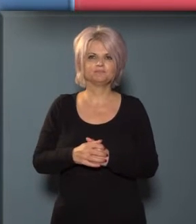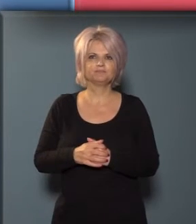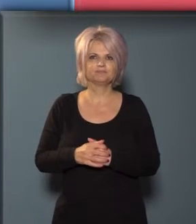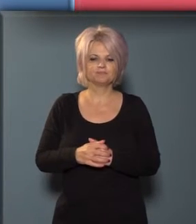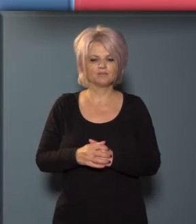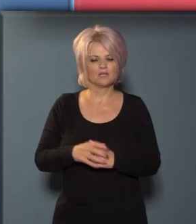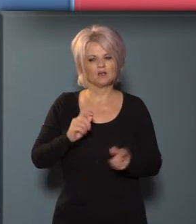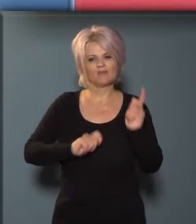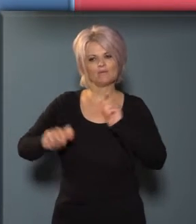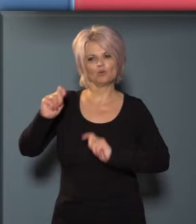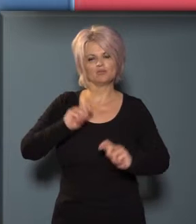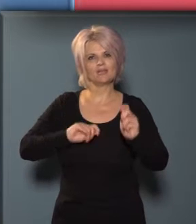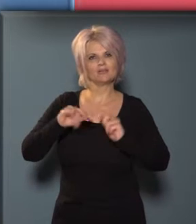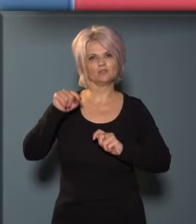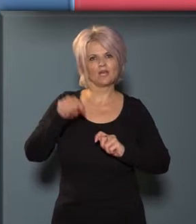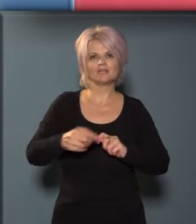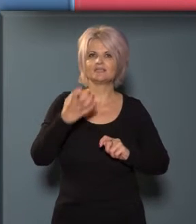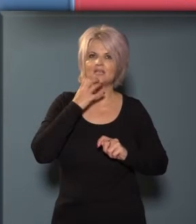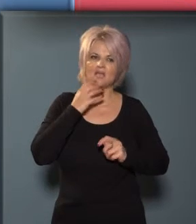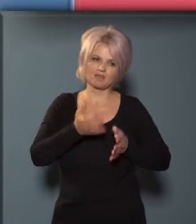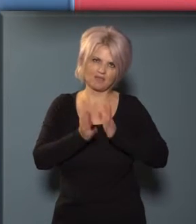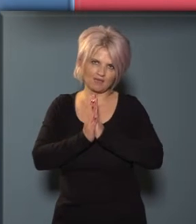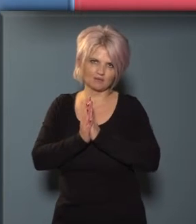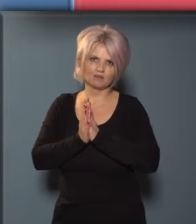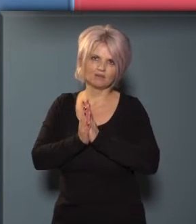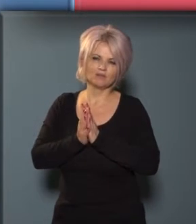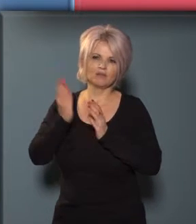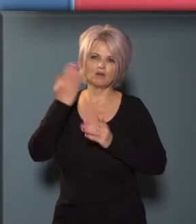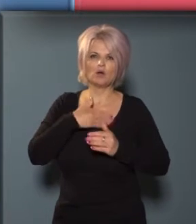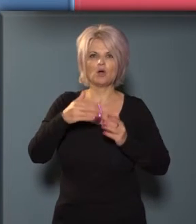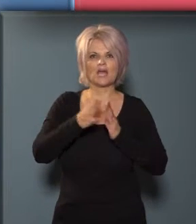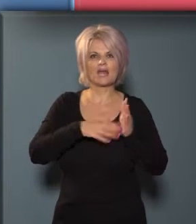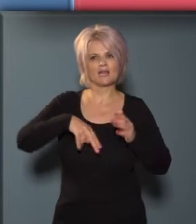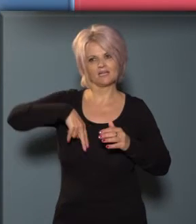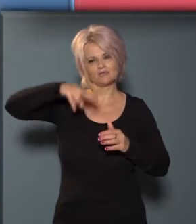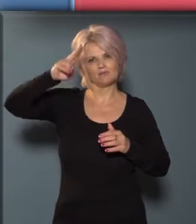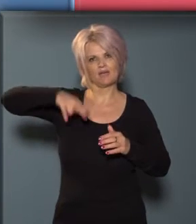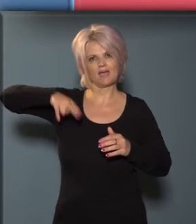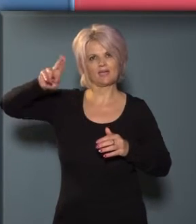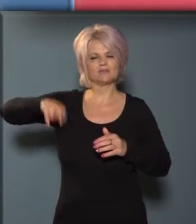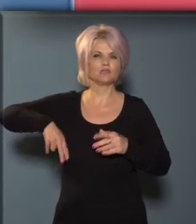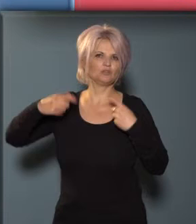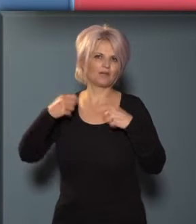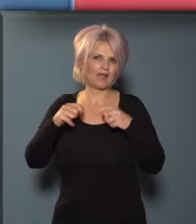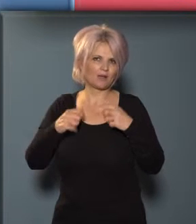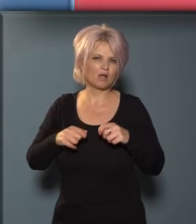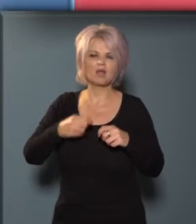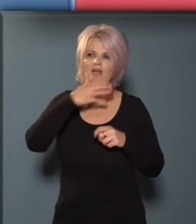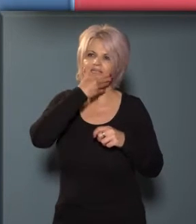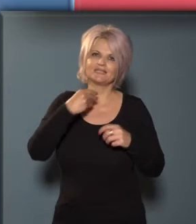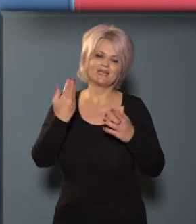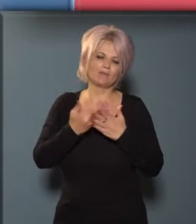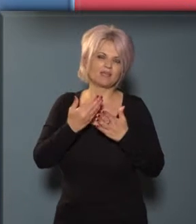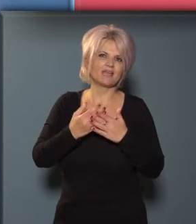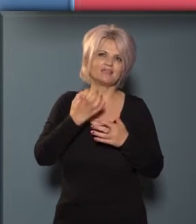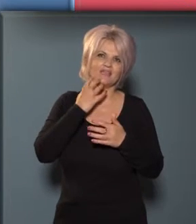a vevőknek is egyre inkább erre van igénye, hogyha már nekiállt a festésnek, és hogyha az már sokba kerül, akkor az szép legyen,